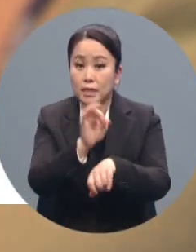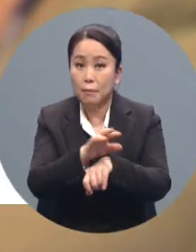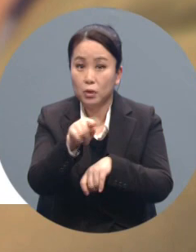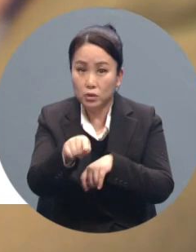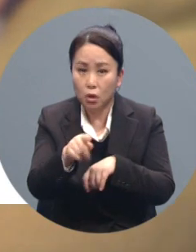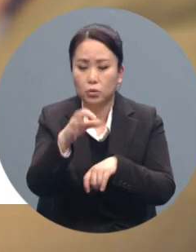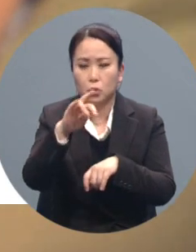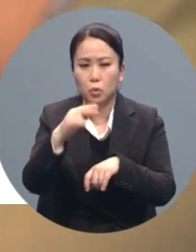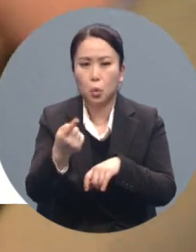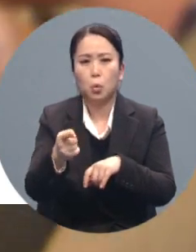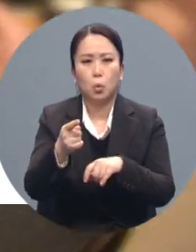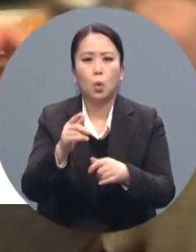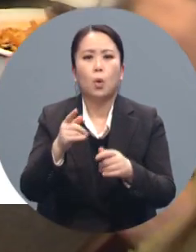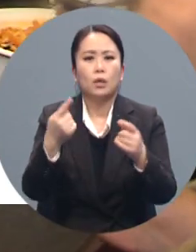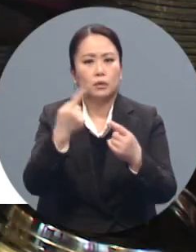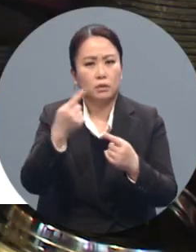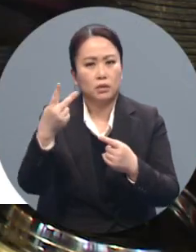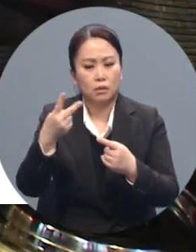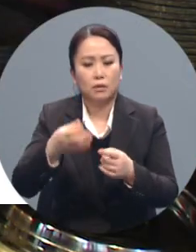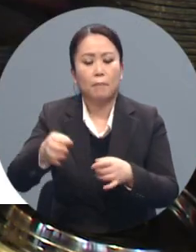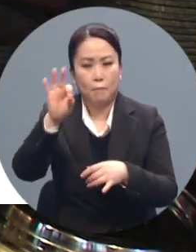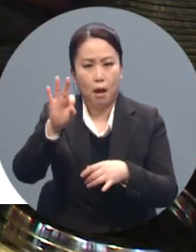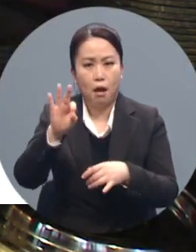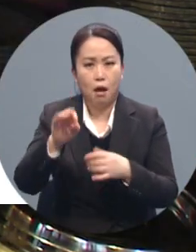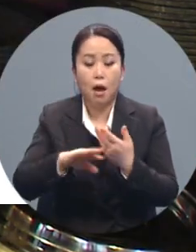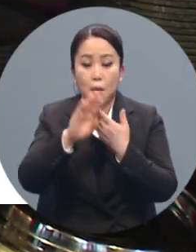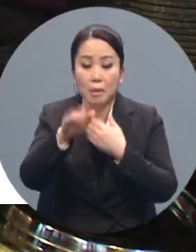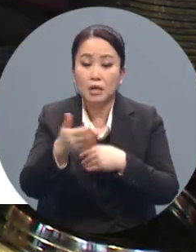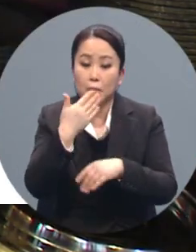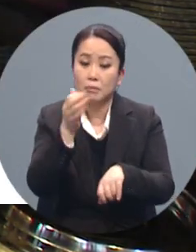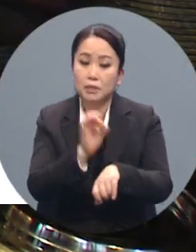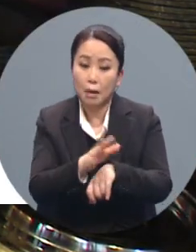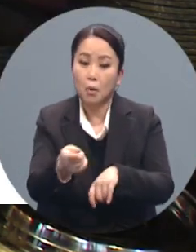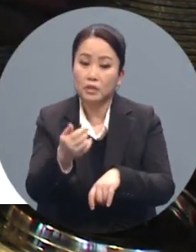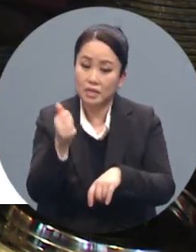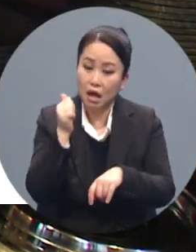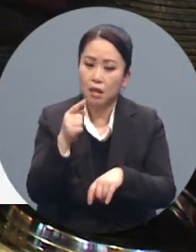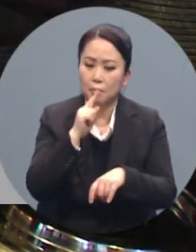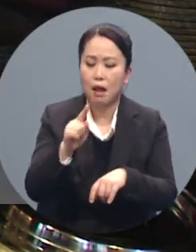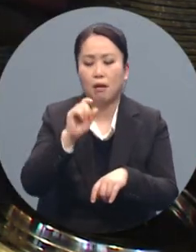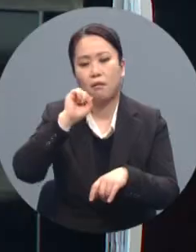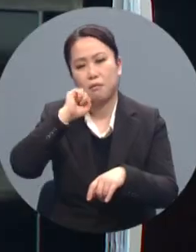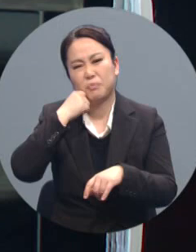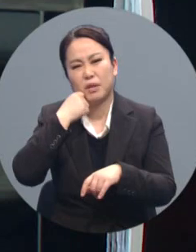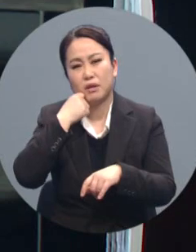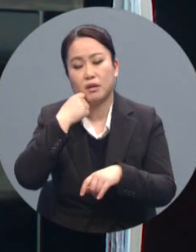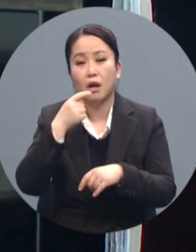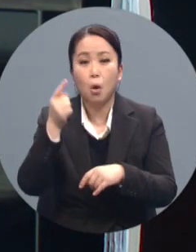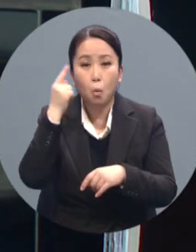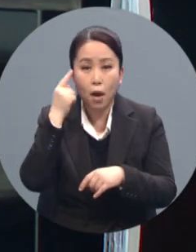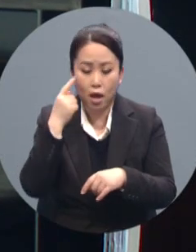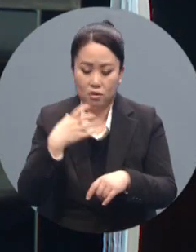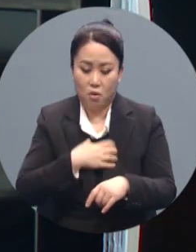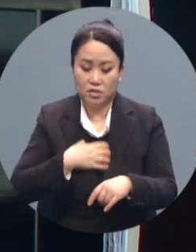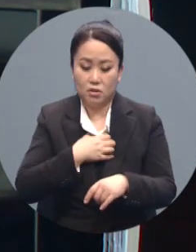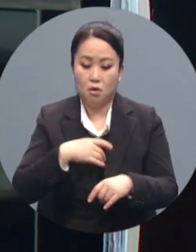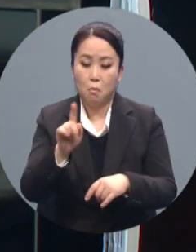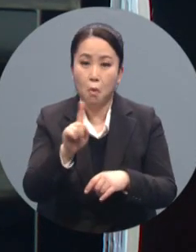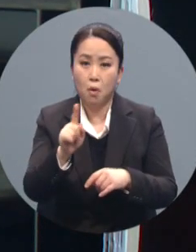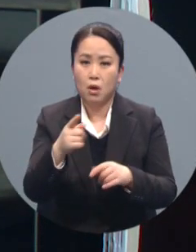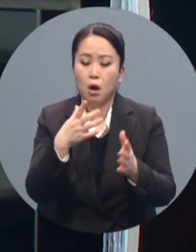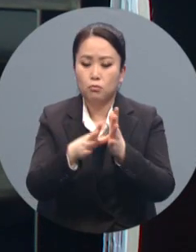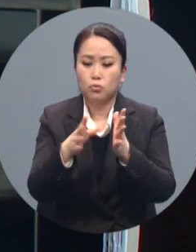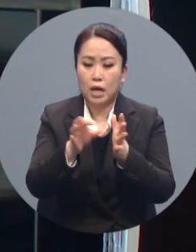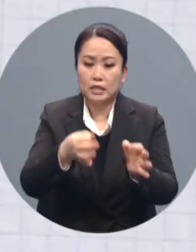있습니다. 외식하자는 말도 쉽게 꺼내기 어려워졌습니다. 더욱 우려되는 건 물가 상승률이 계속 높아지고